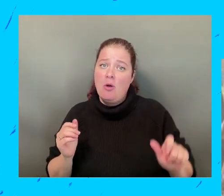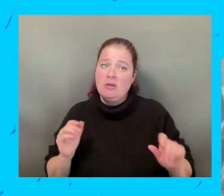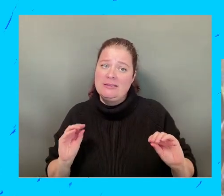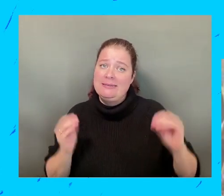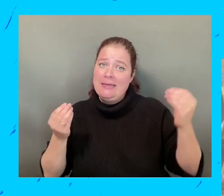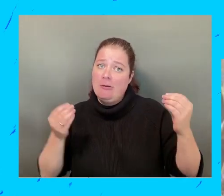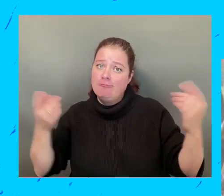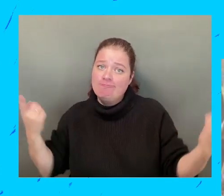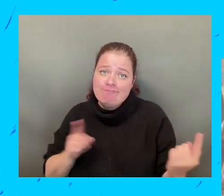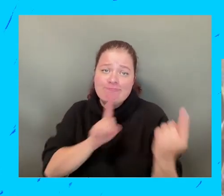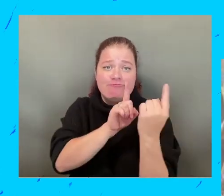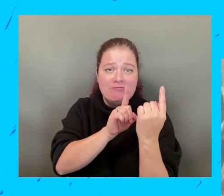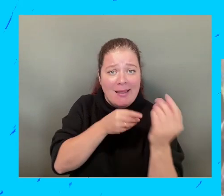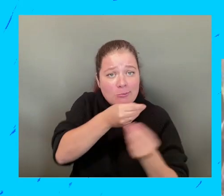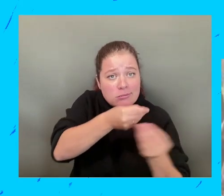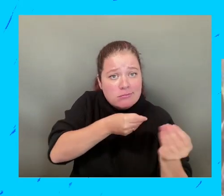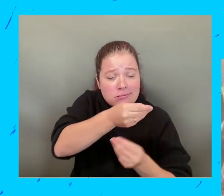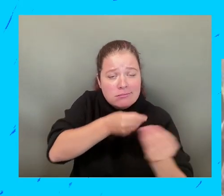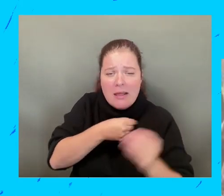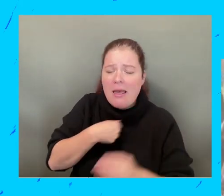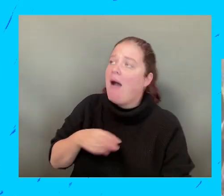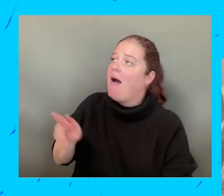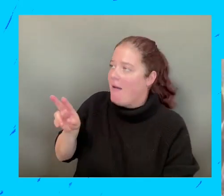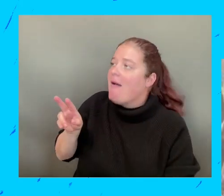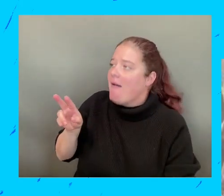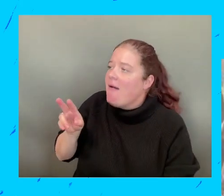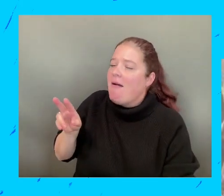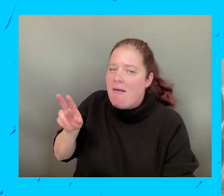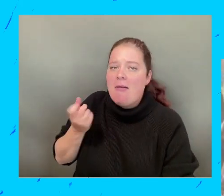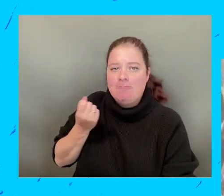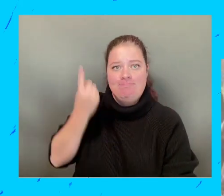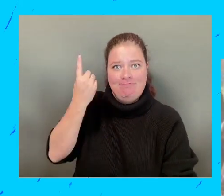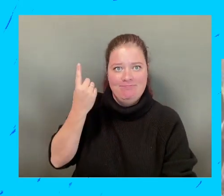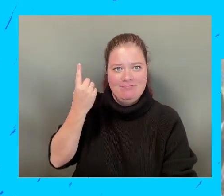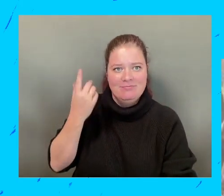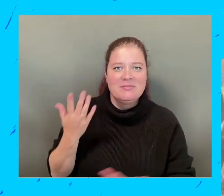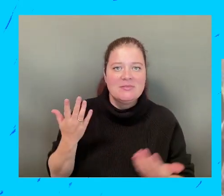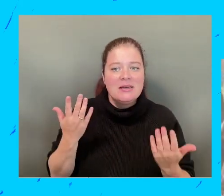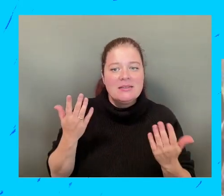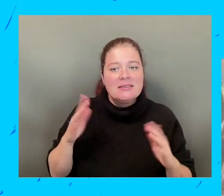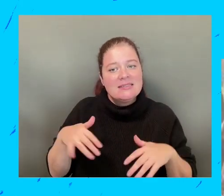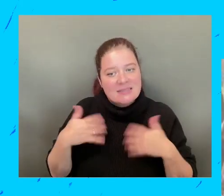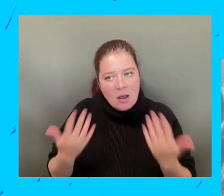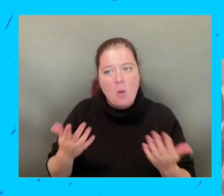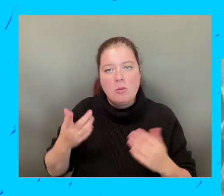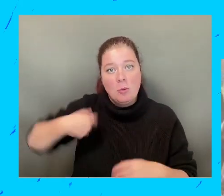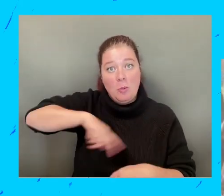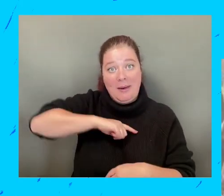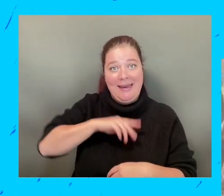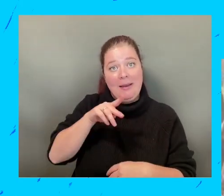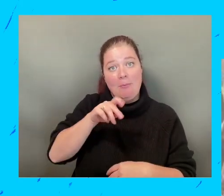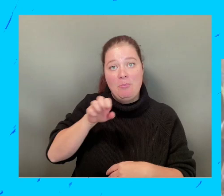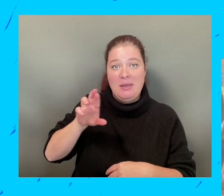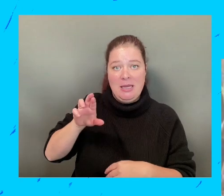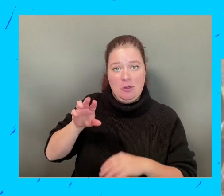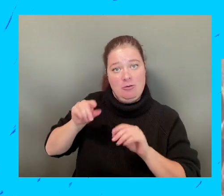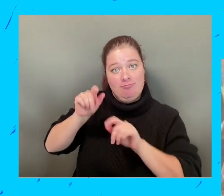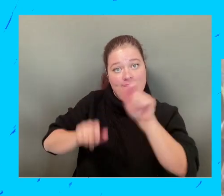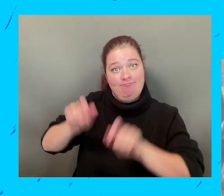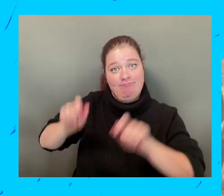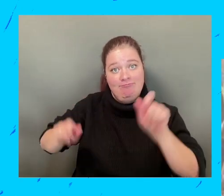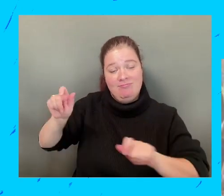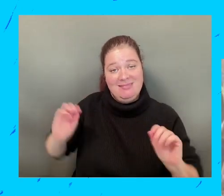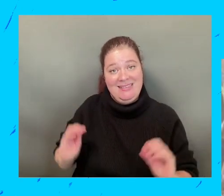sont affectés souvent par leurs homologues. Donc, il faut sélectionner des personnes qui